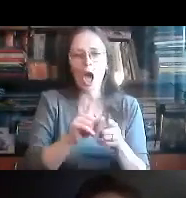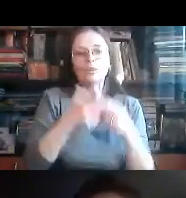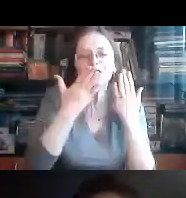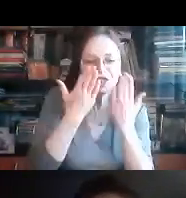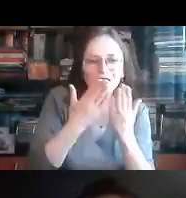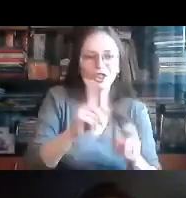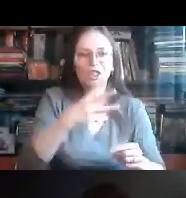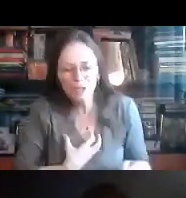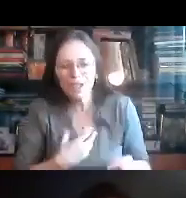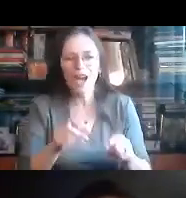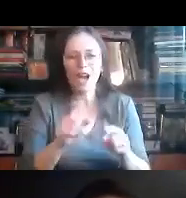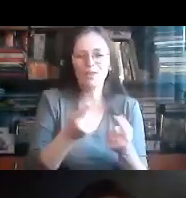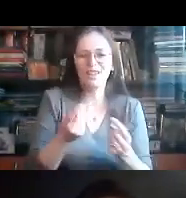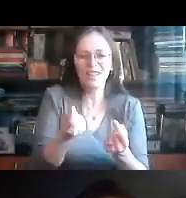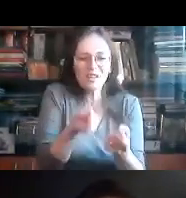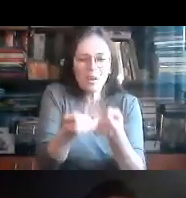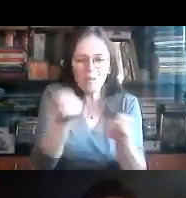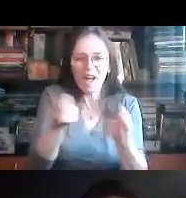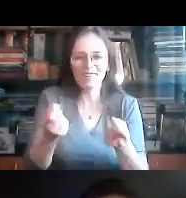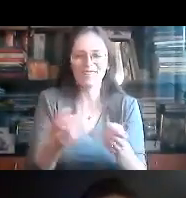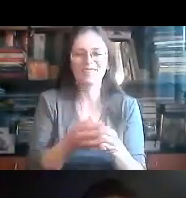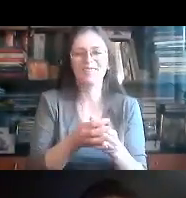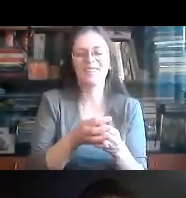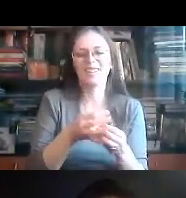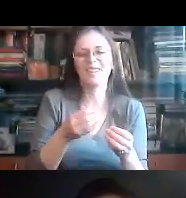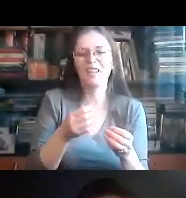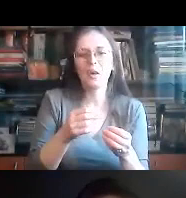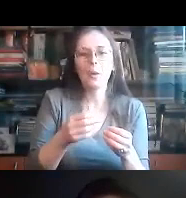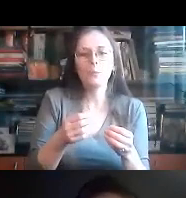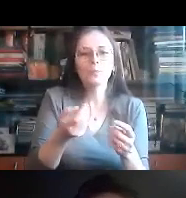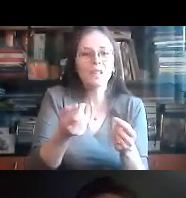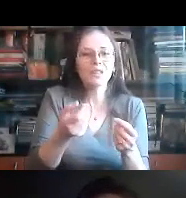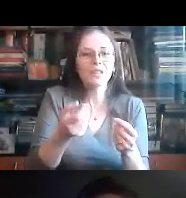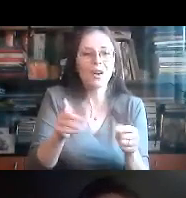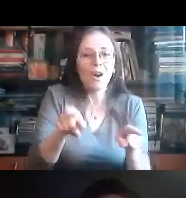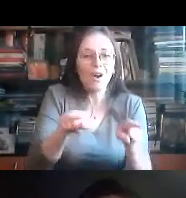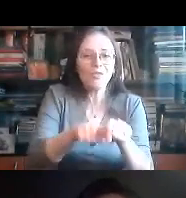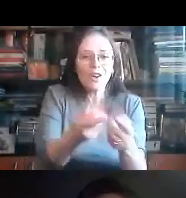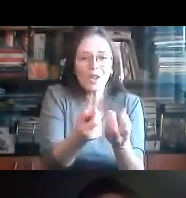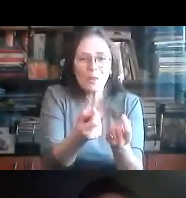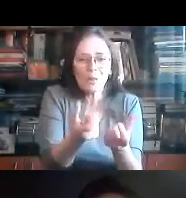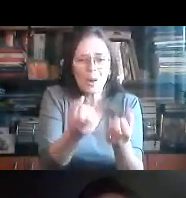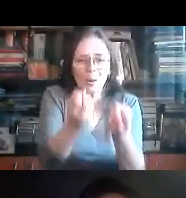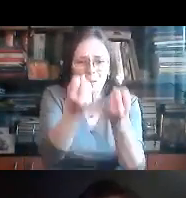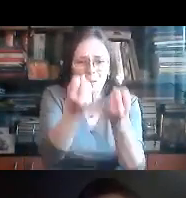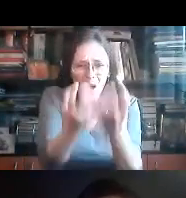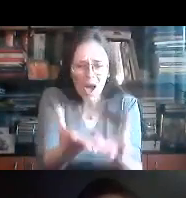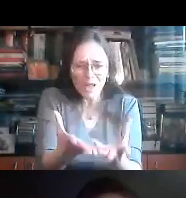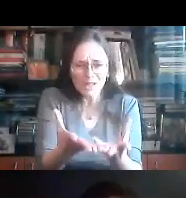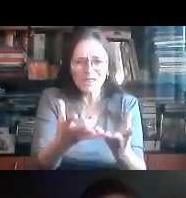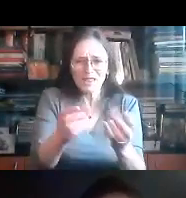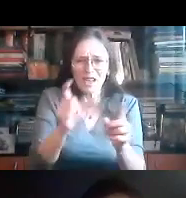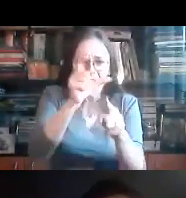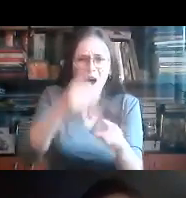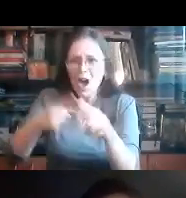рефлексия на ситуацию. И вот таких вот простых рефлексий сейчас не хватает. Ну, чтобы они были